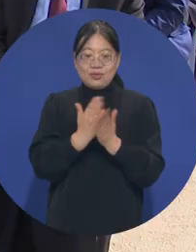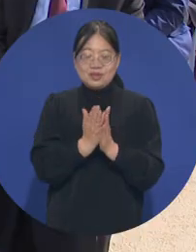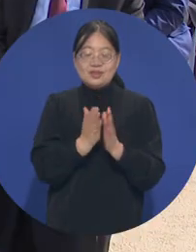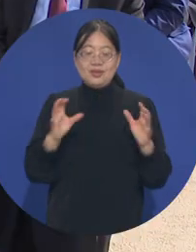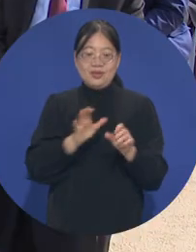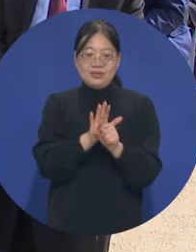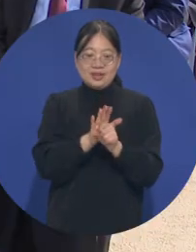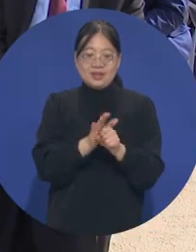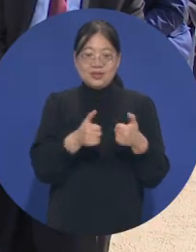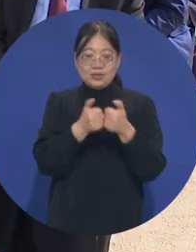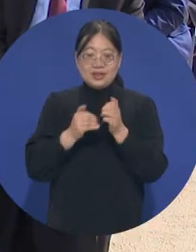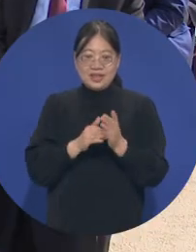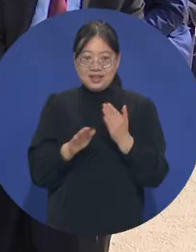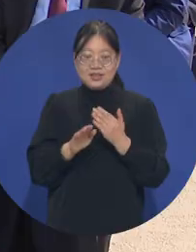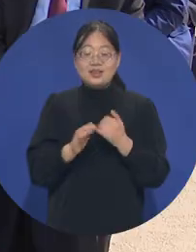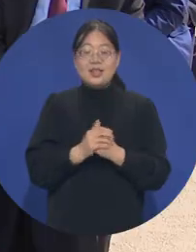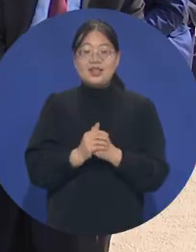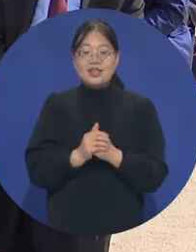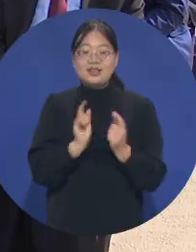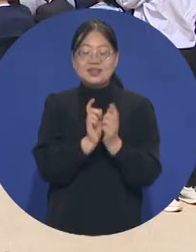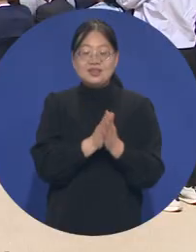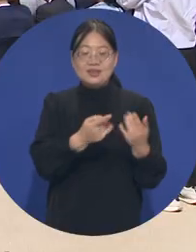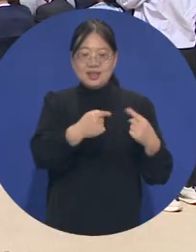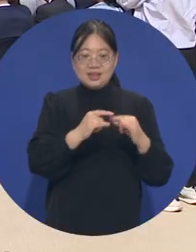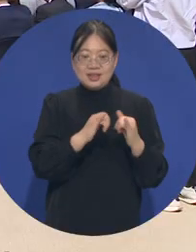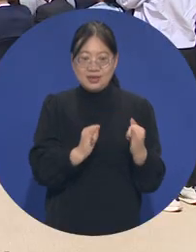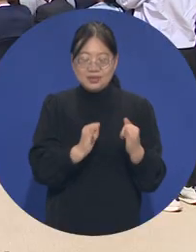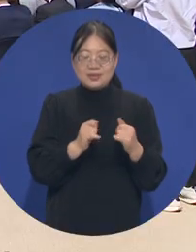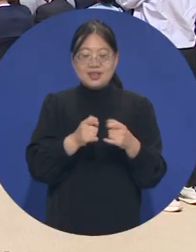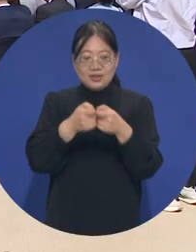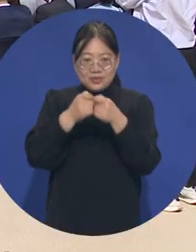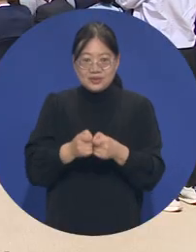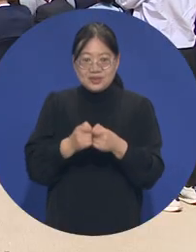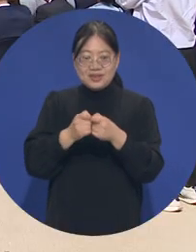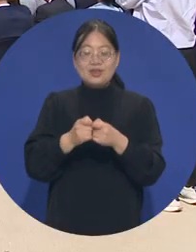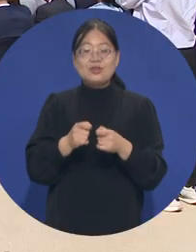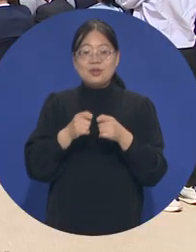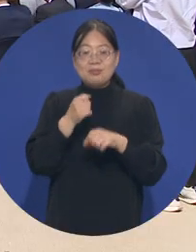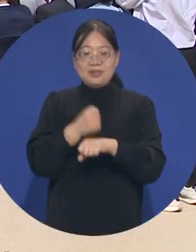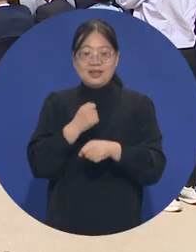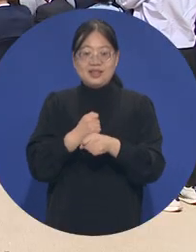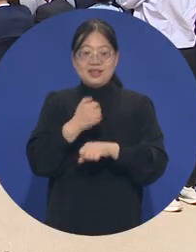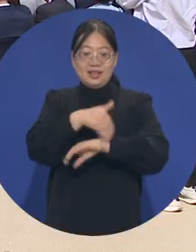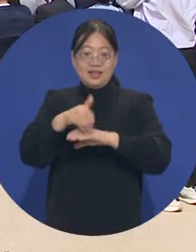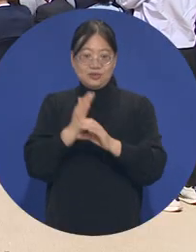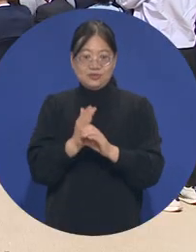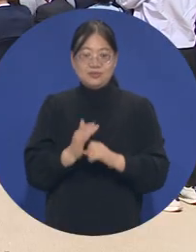방안을 논의한 뒤 실무단이 접촉 창구를 만들어 논의 내용을 구체화해 나가기로 했습니다.